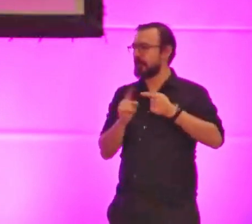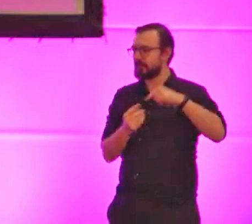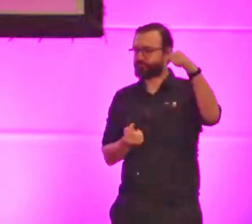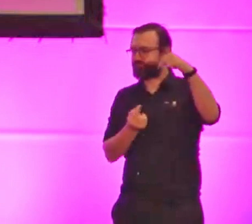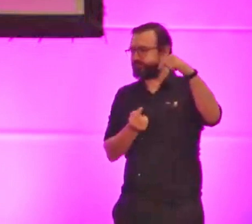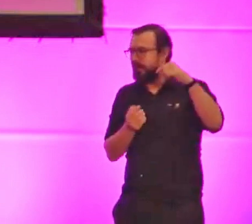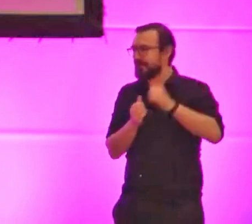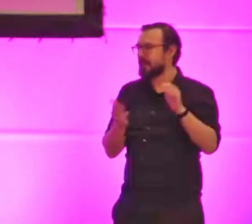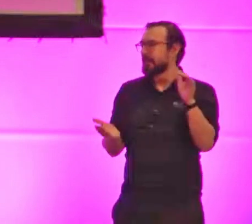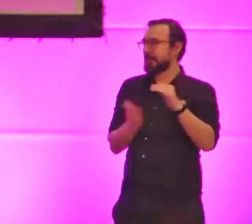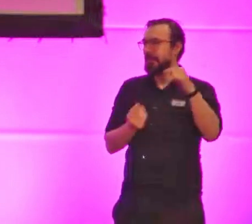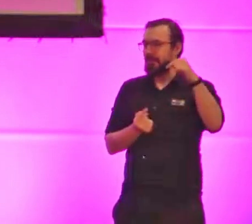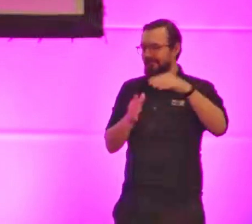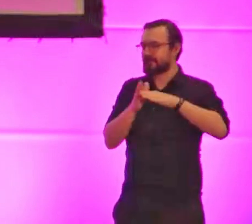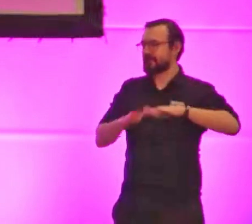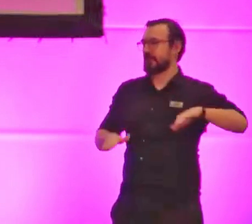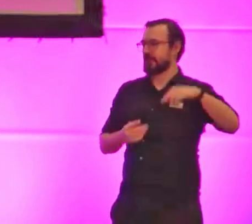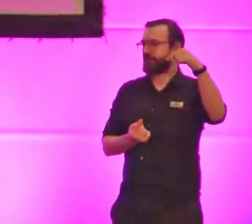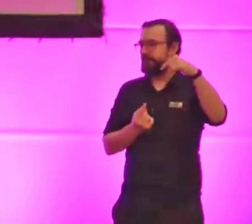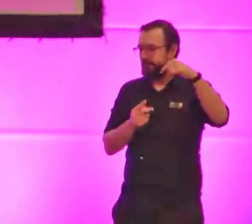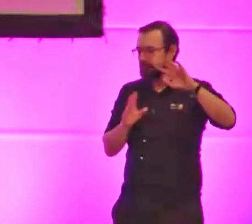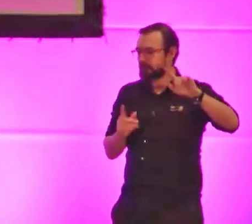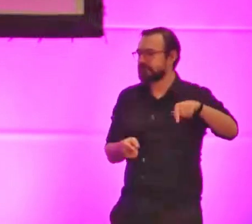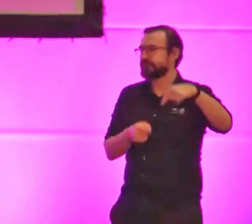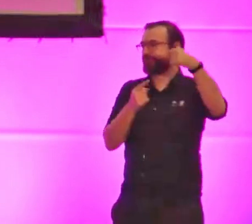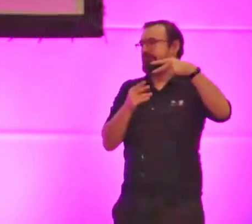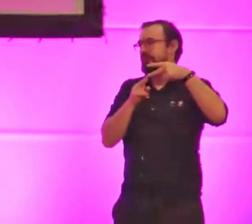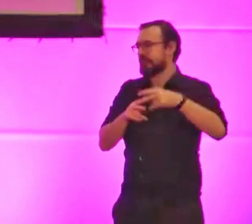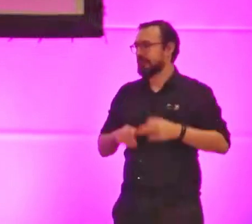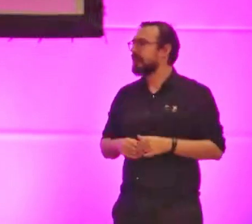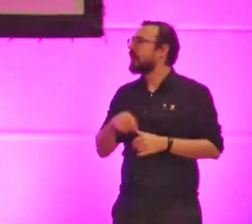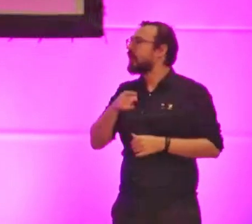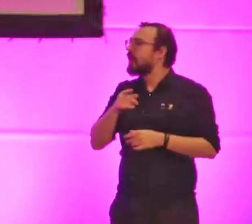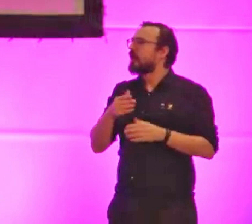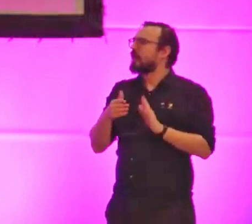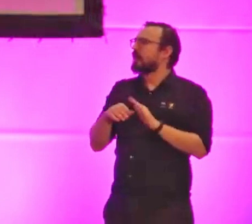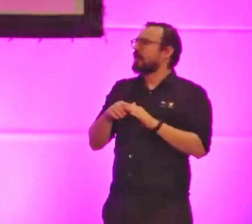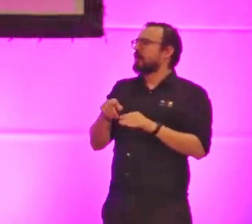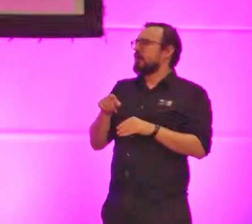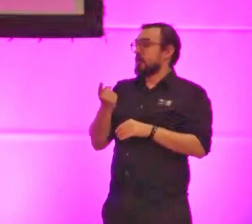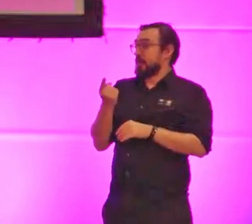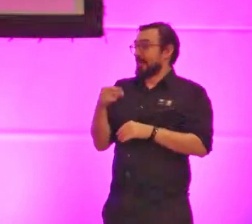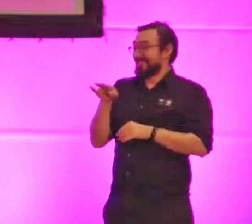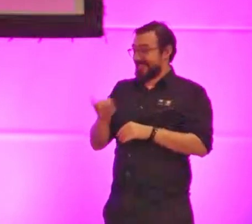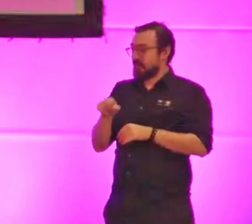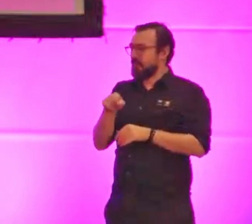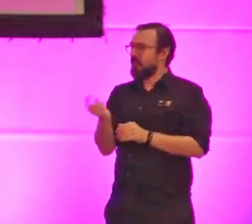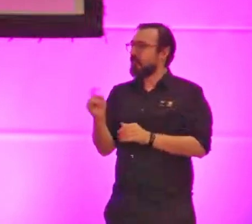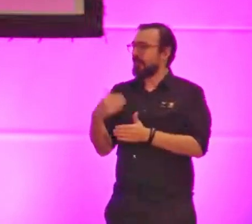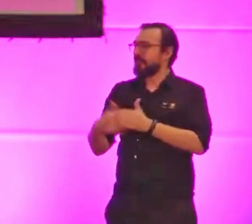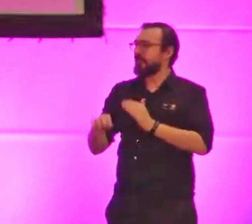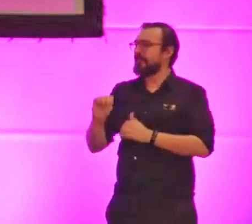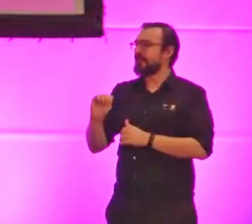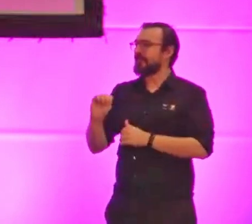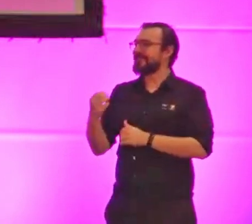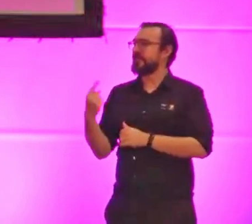Men det var ett kort ögonblick av fredsavtal. Så på det här var då under, och Lundin kom dit redan 97